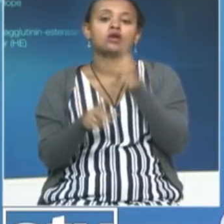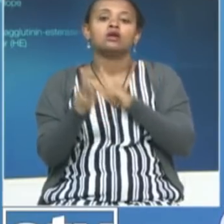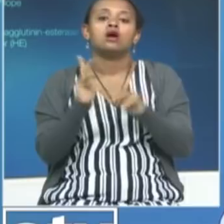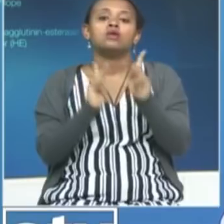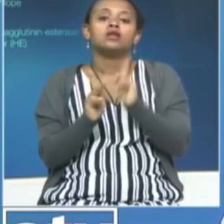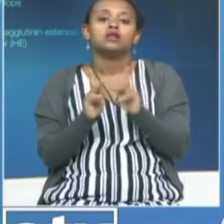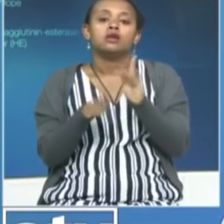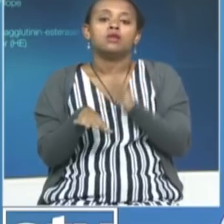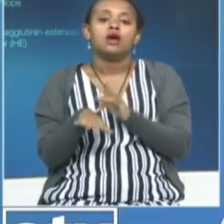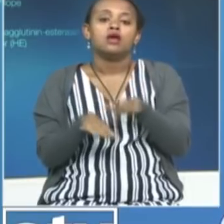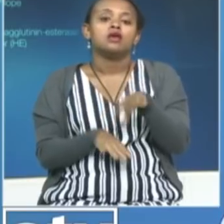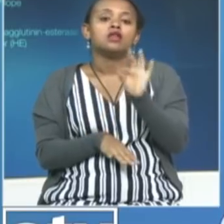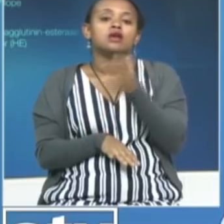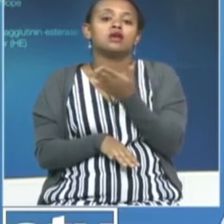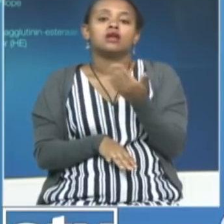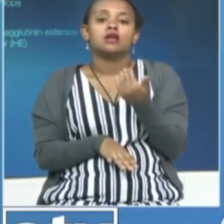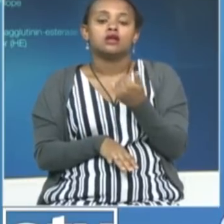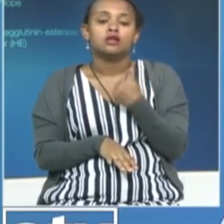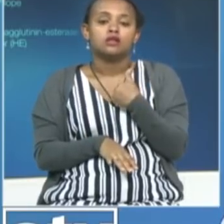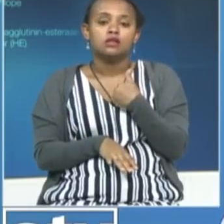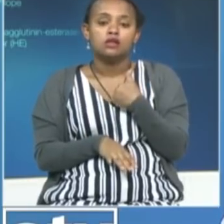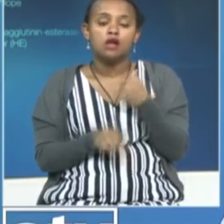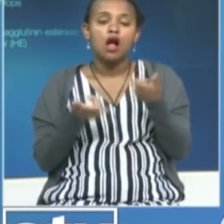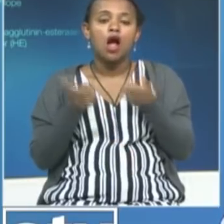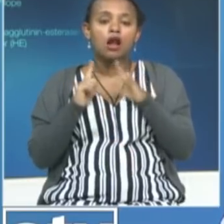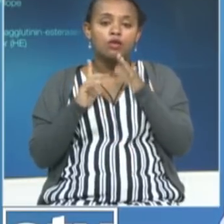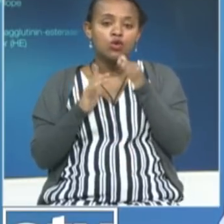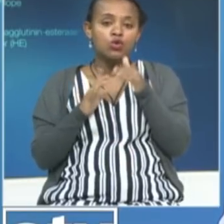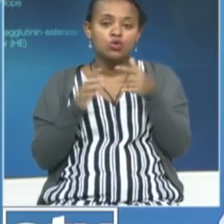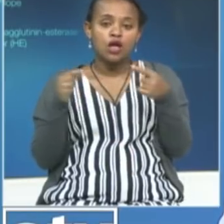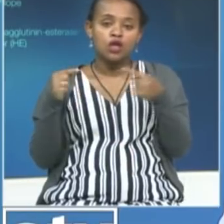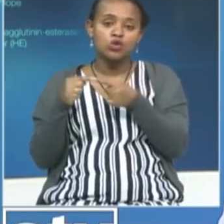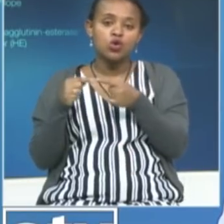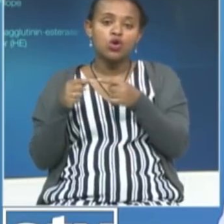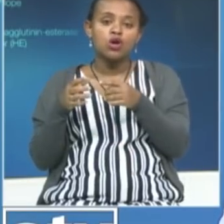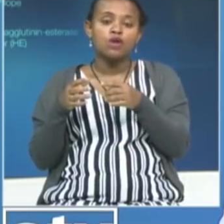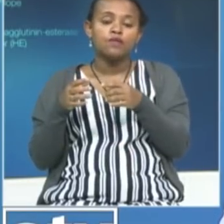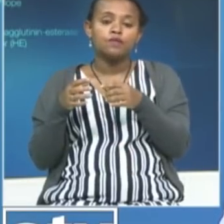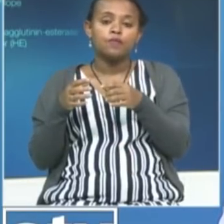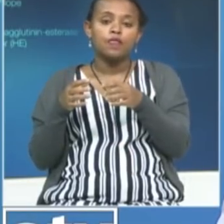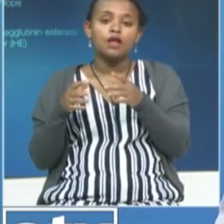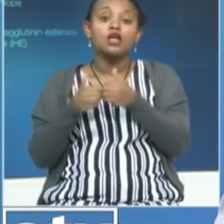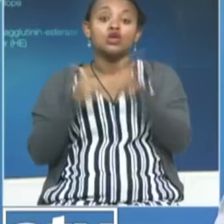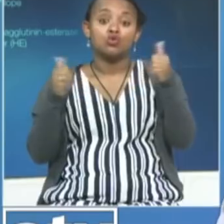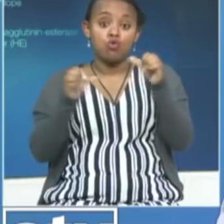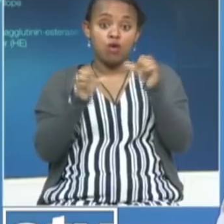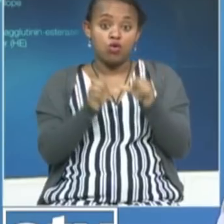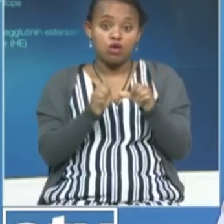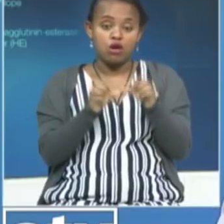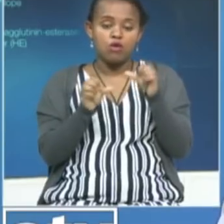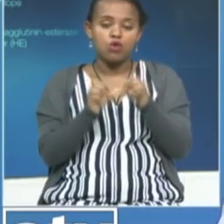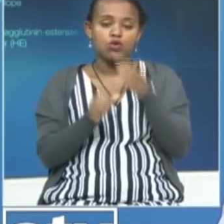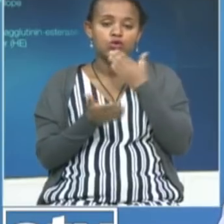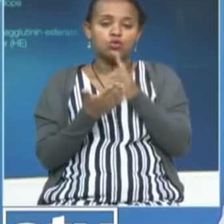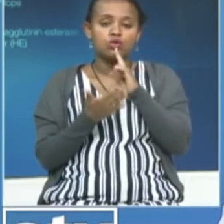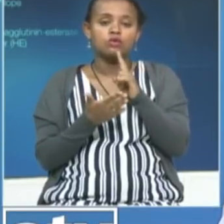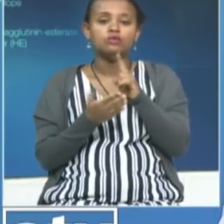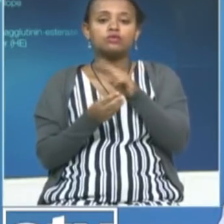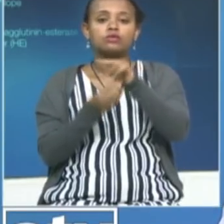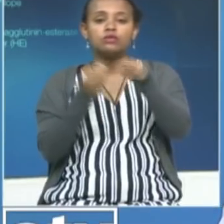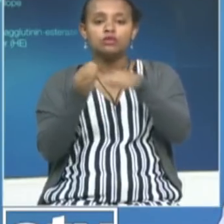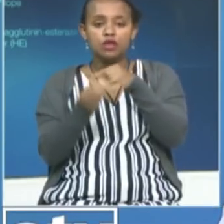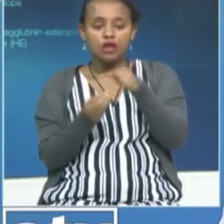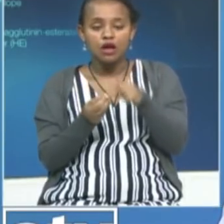ማህበረሰብ ላይ የተገኘ ነገር ካለመኖር ተያይዞ ለይቶ ማቆያ ጋር መቆየቱ ጥሩ ነገር ነው። ለቤተሰብም